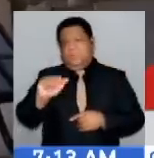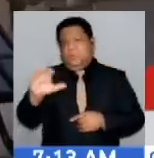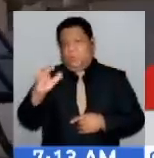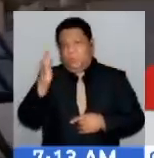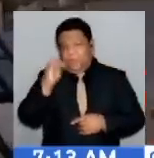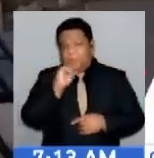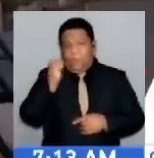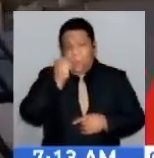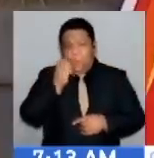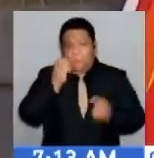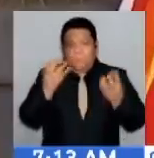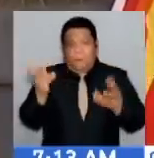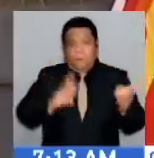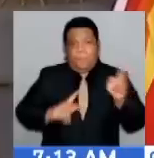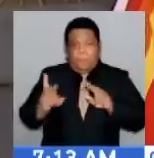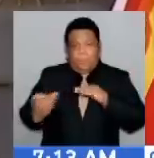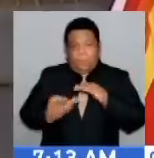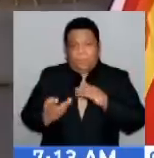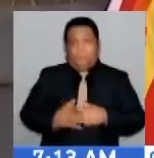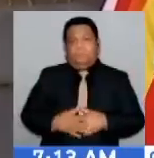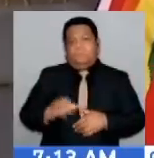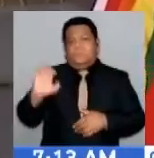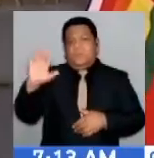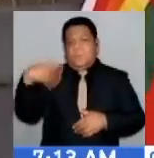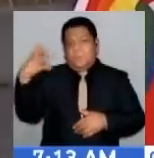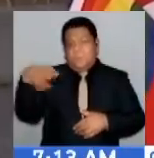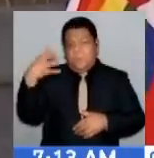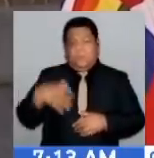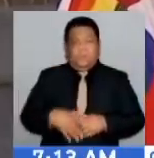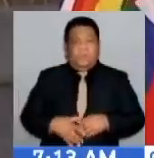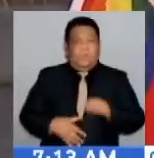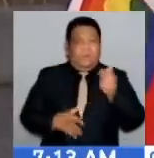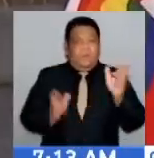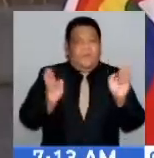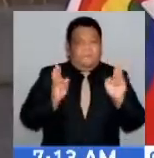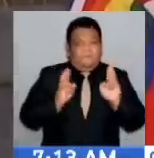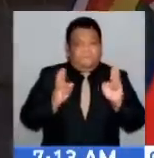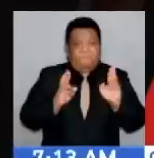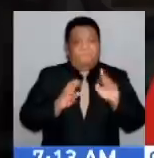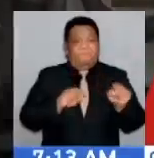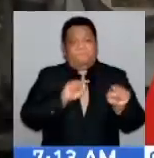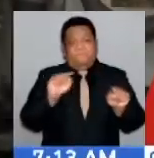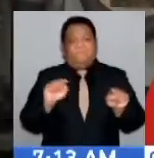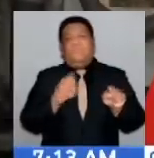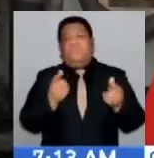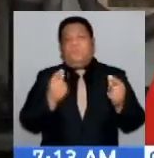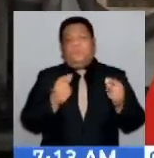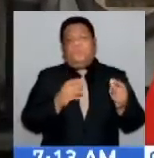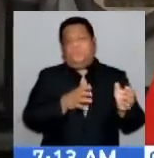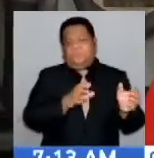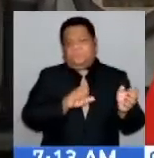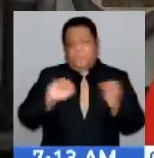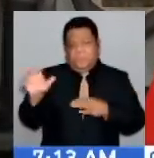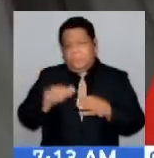tao. Mag-electric pan na lang. Tapos yung ibang mga ref po, mga freezer, inanun na po namin, inalis po. Mga